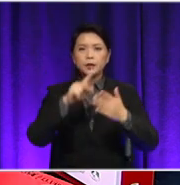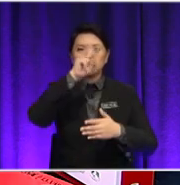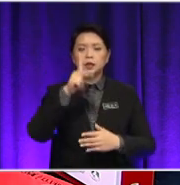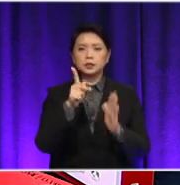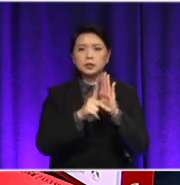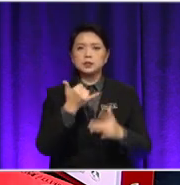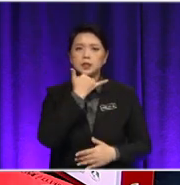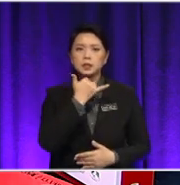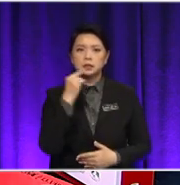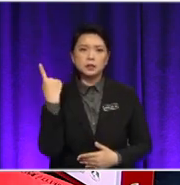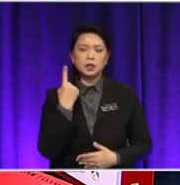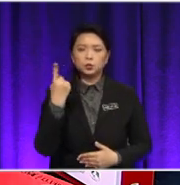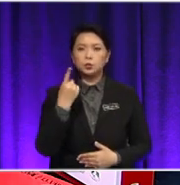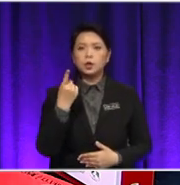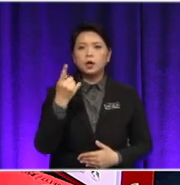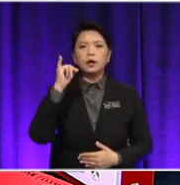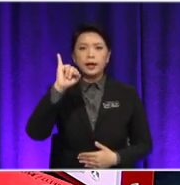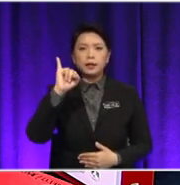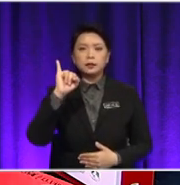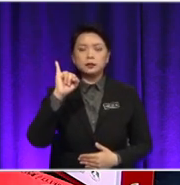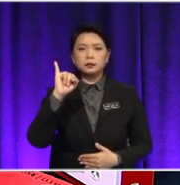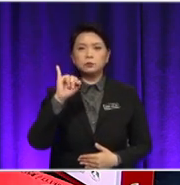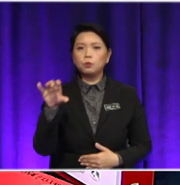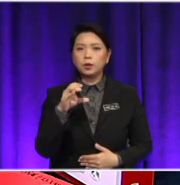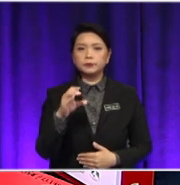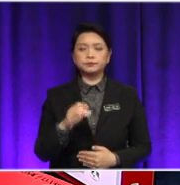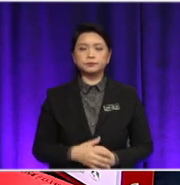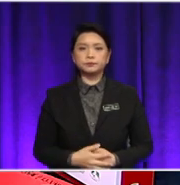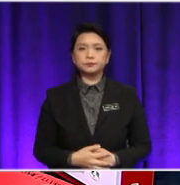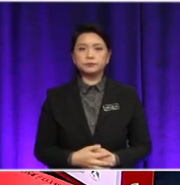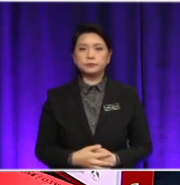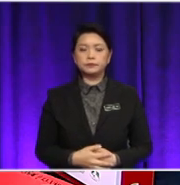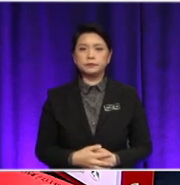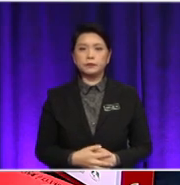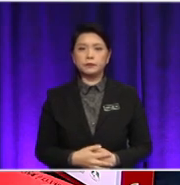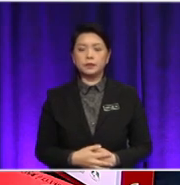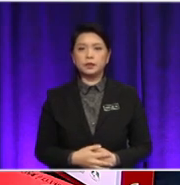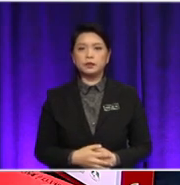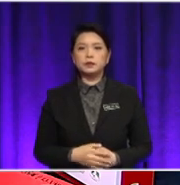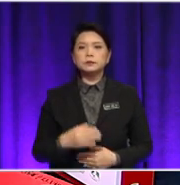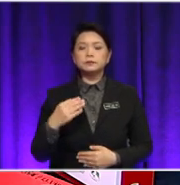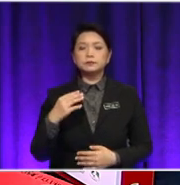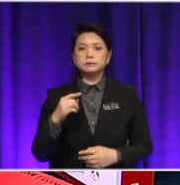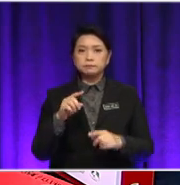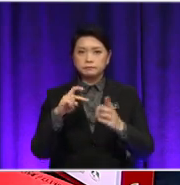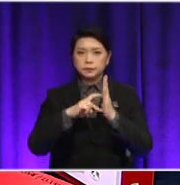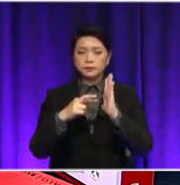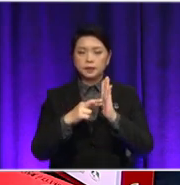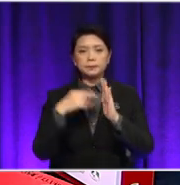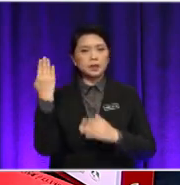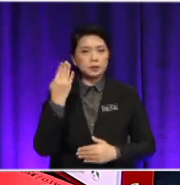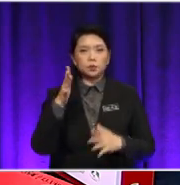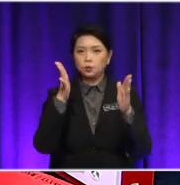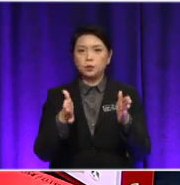ni cikgu? Okey. Kebiasaannya yang selalu orang lakukan kesalahan, dia tidak letak pada tempat yang sepatutnya. Dia